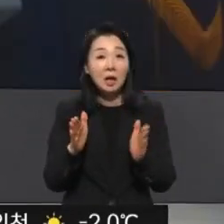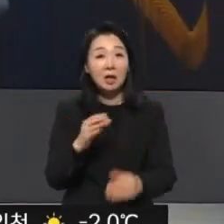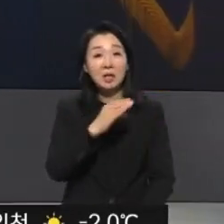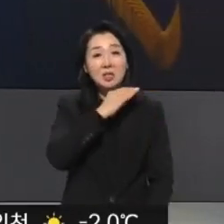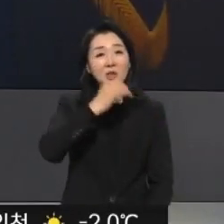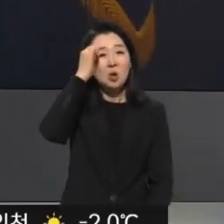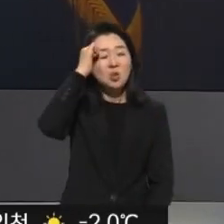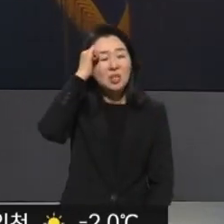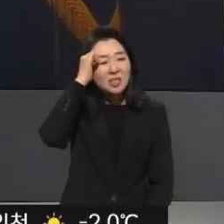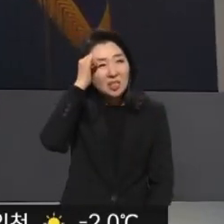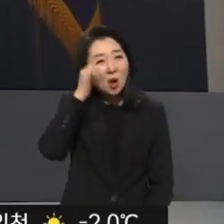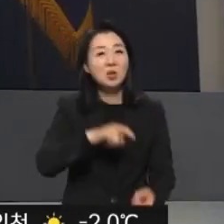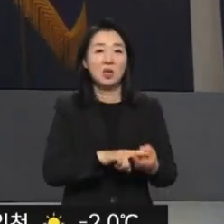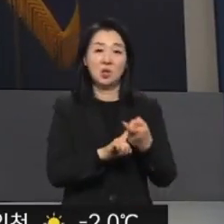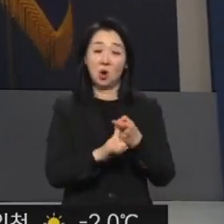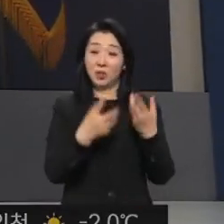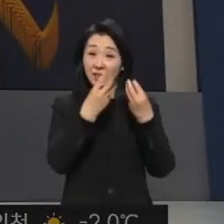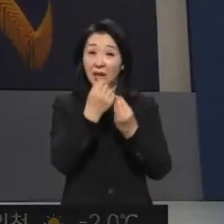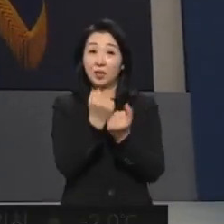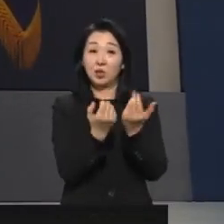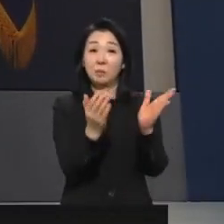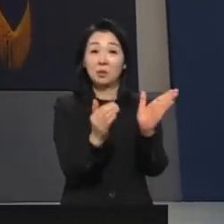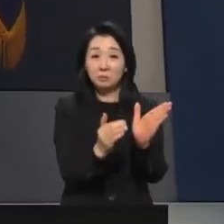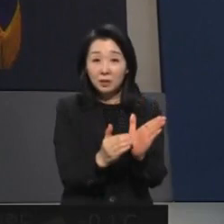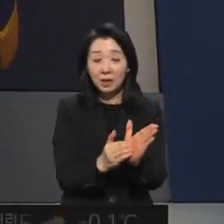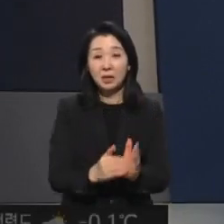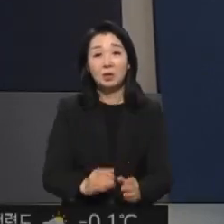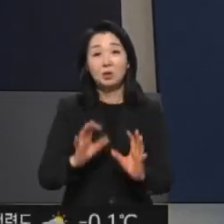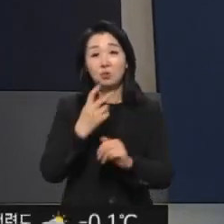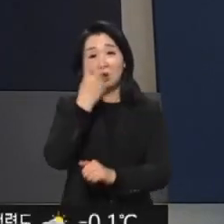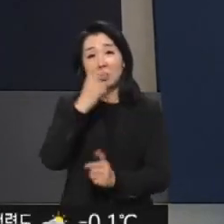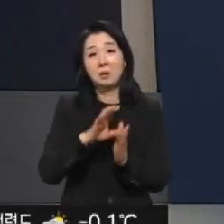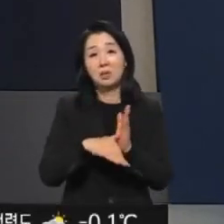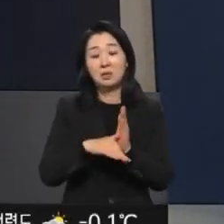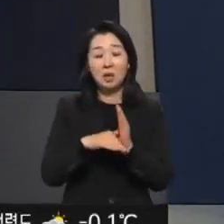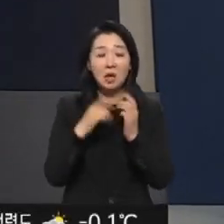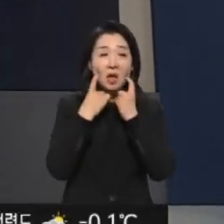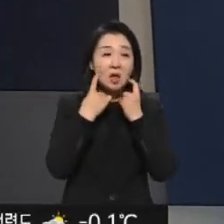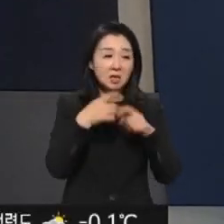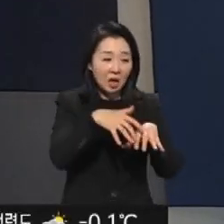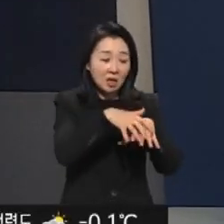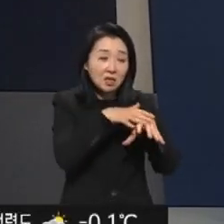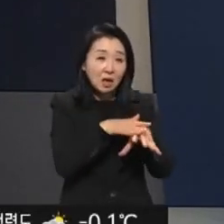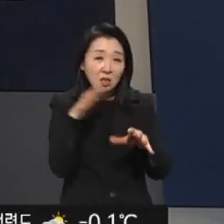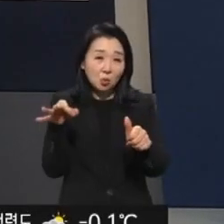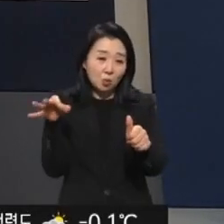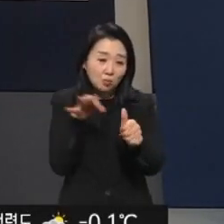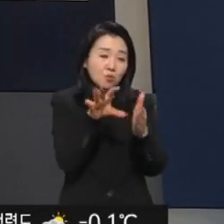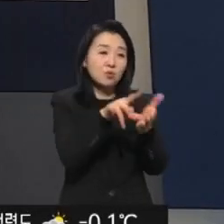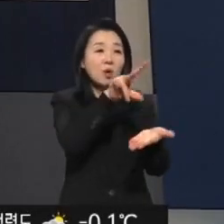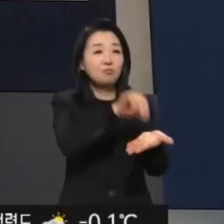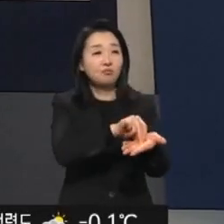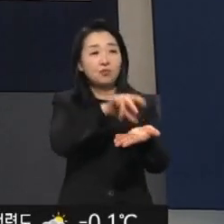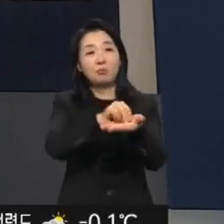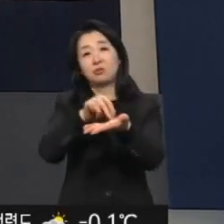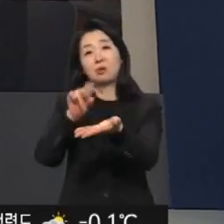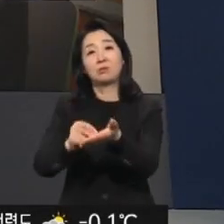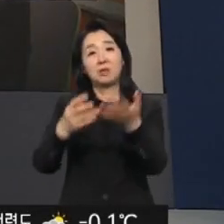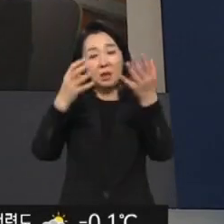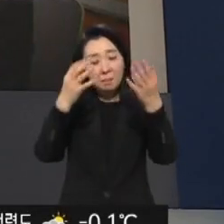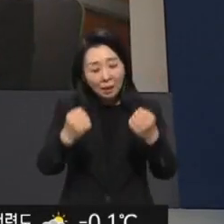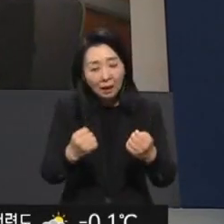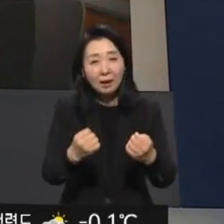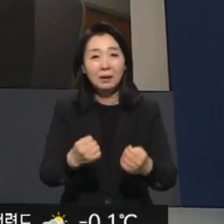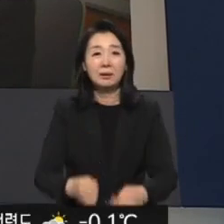정의기억연대 사례를 들었습니다. 그 뒤로도 지난 국정감사에서 민간단체 보조금에 대해 많은 문제점이 지적됐다는 점